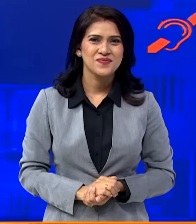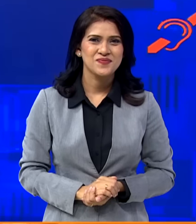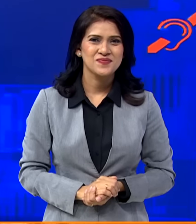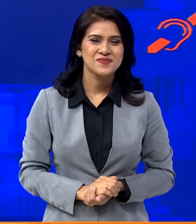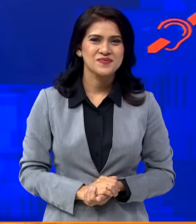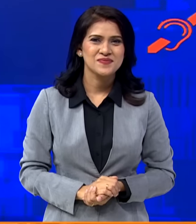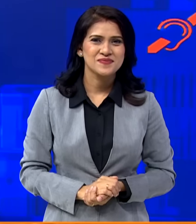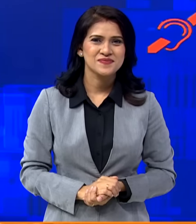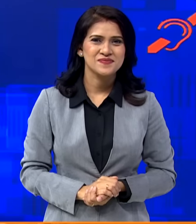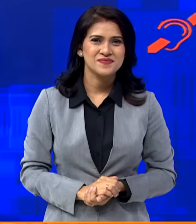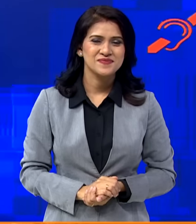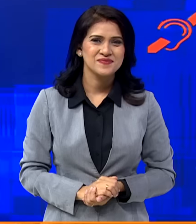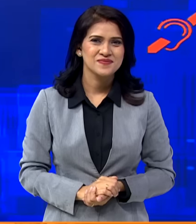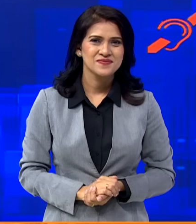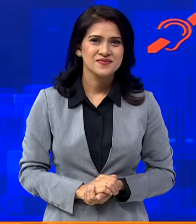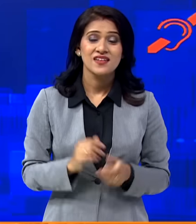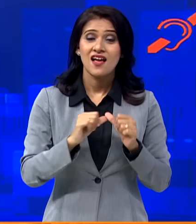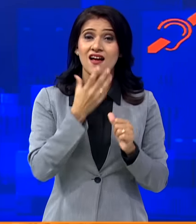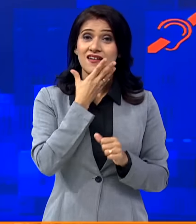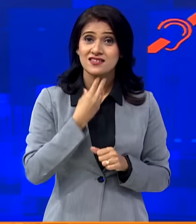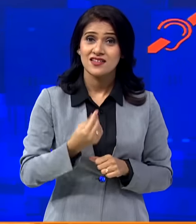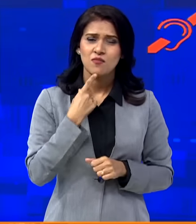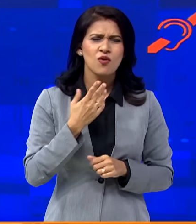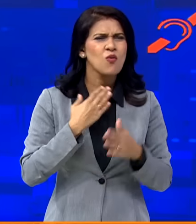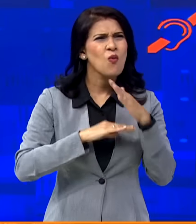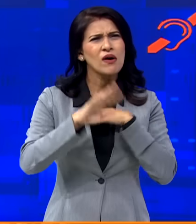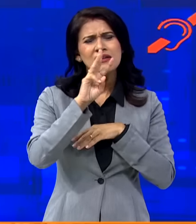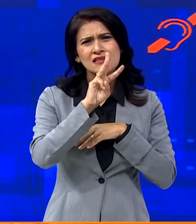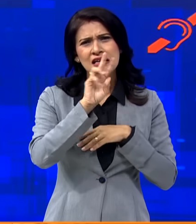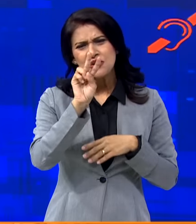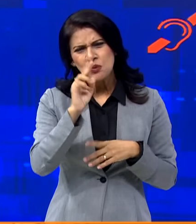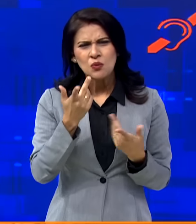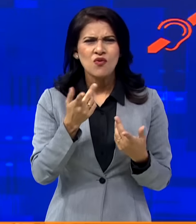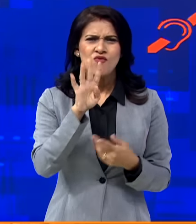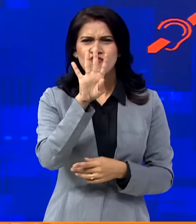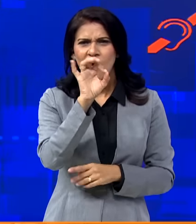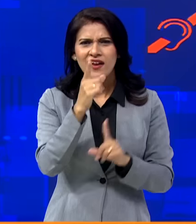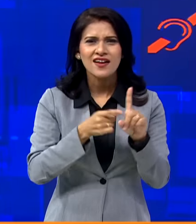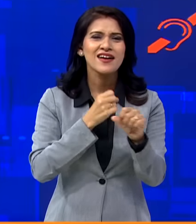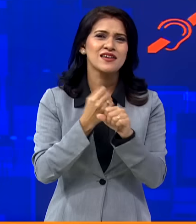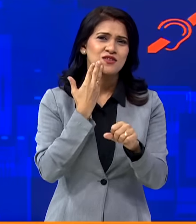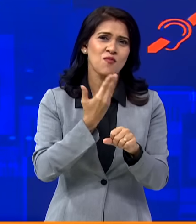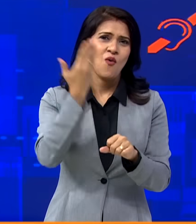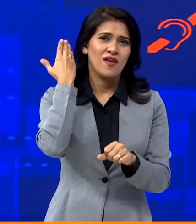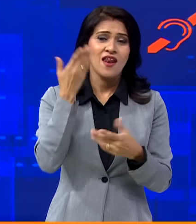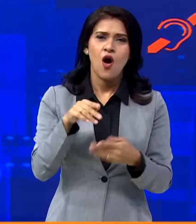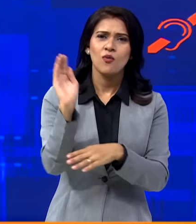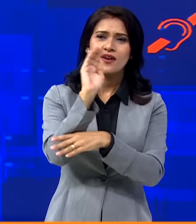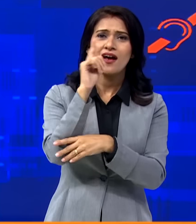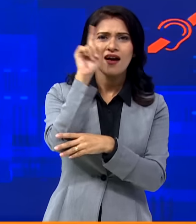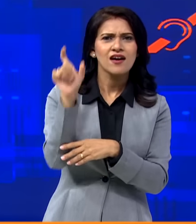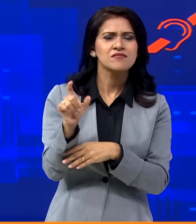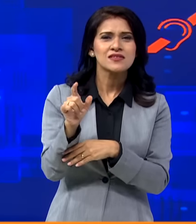गाना रजत जी यह 30 32 साल 40 साल पुरानी बातें हैं अब तो नागिन का जहर भी खत्म हो